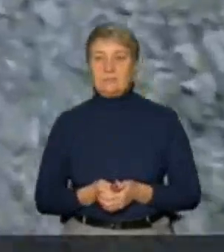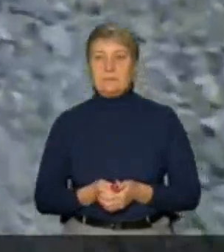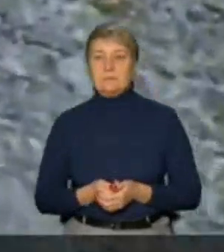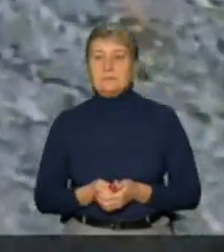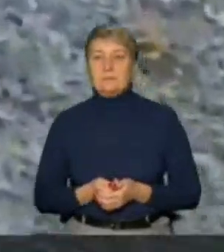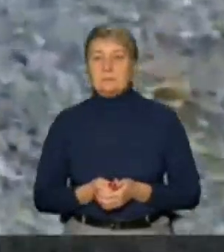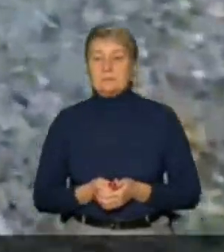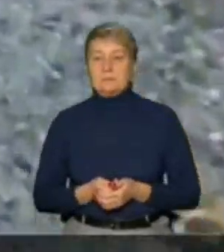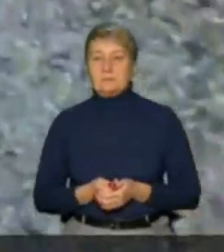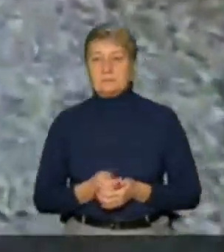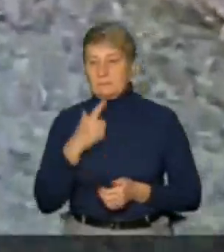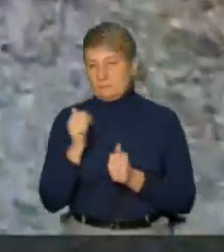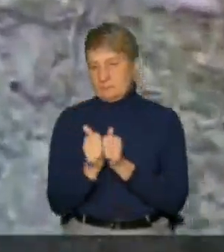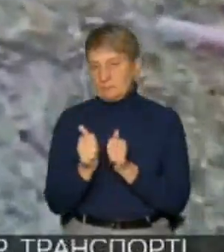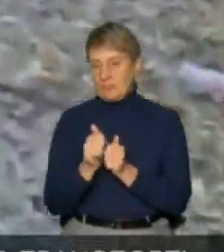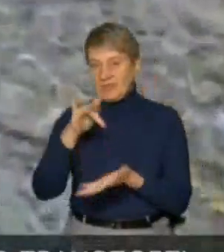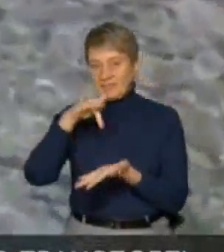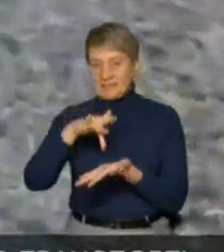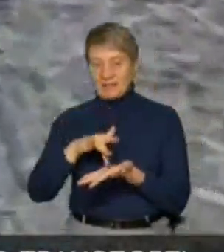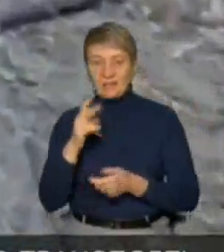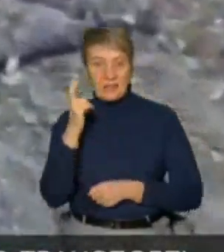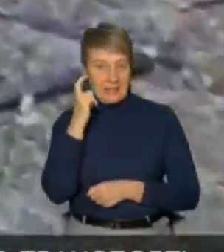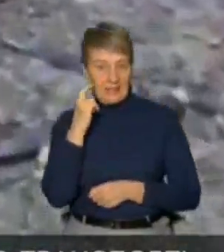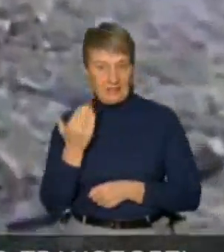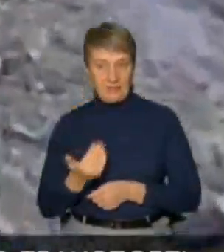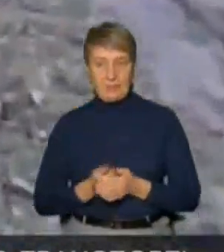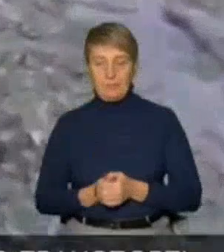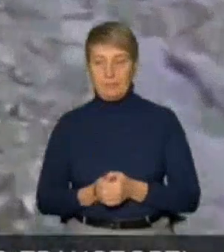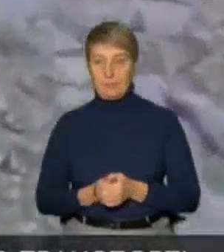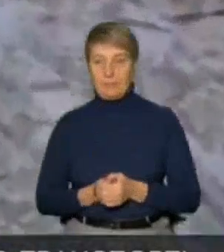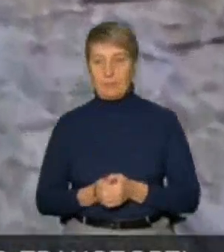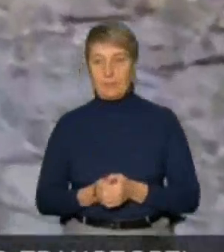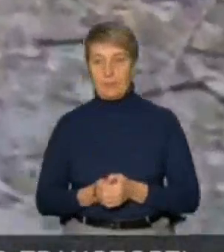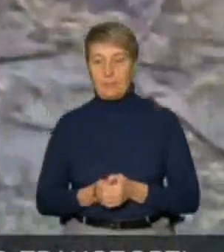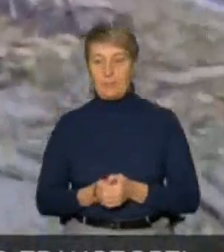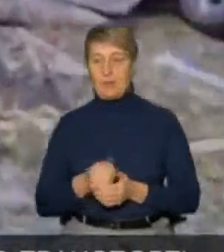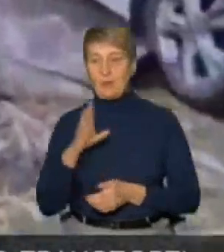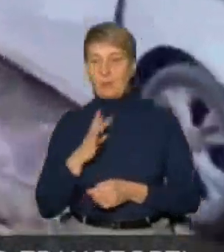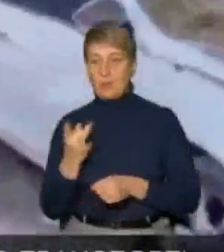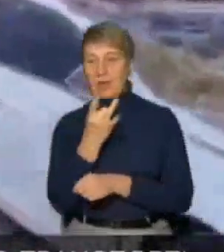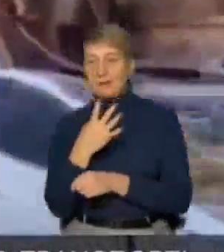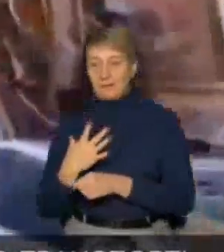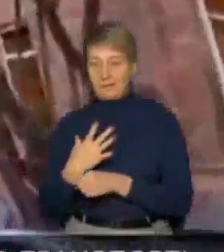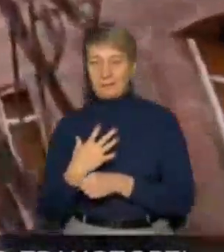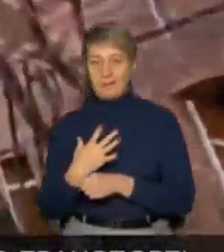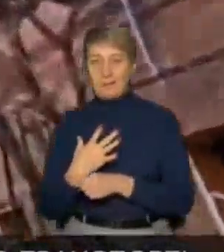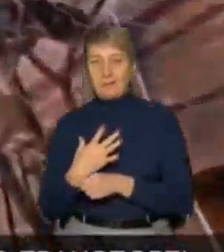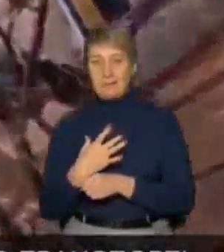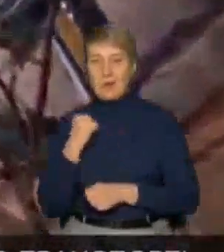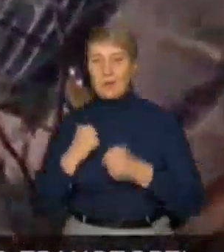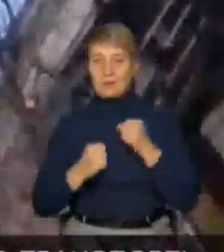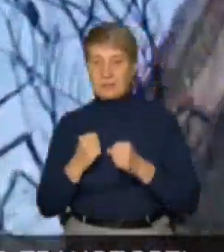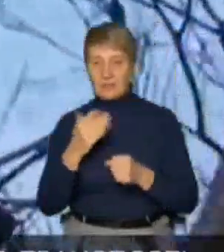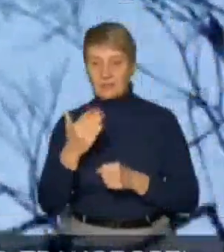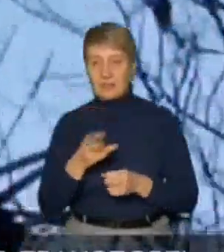центр Киева одна из точек люди сегодня был ракетный обстрел россиян так сильно пострадало